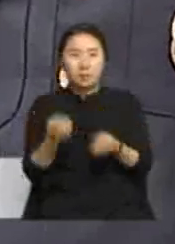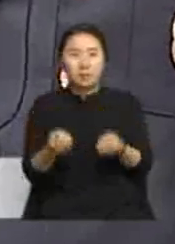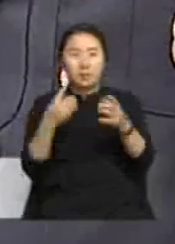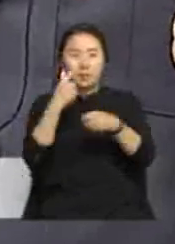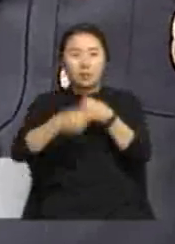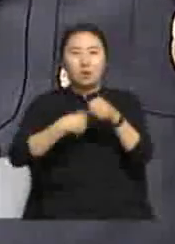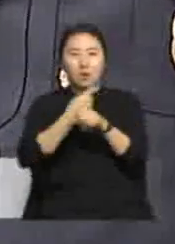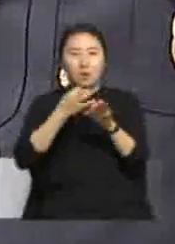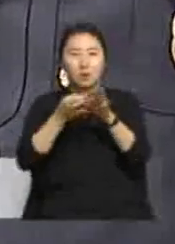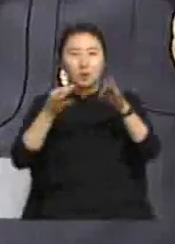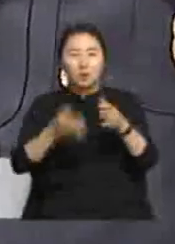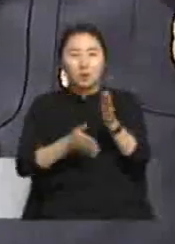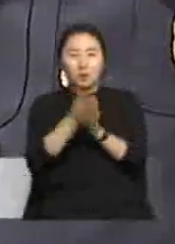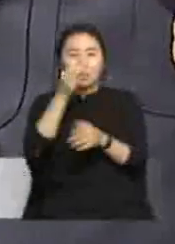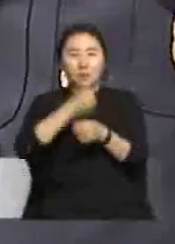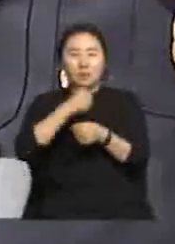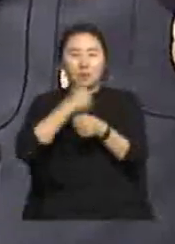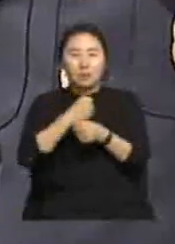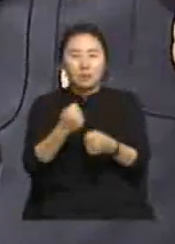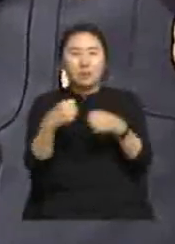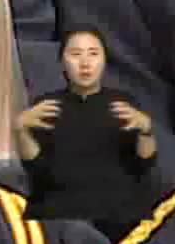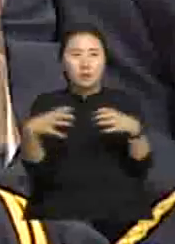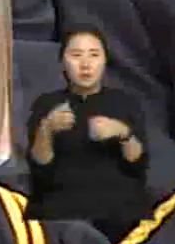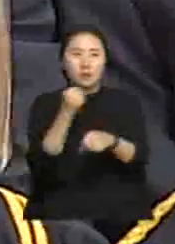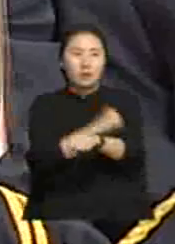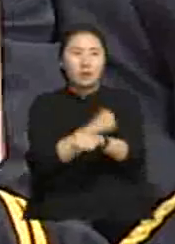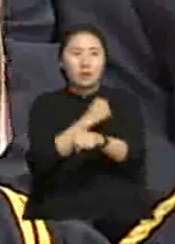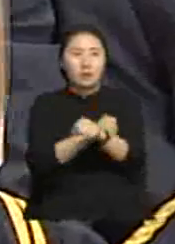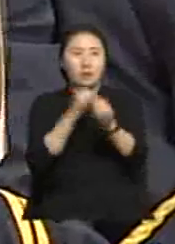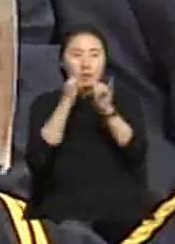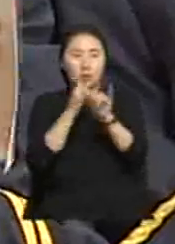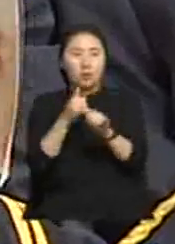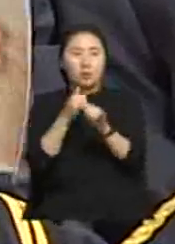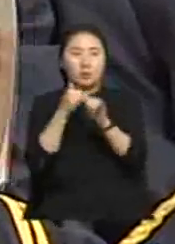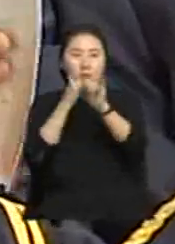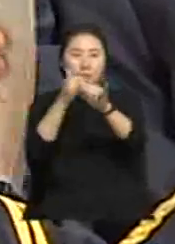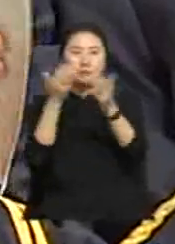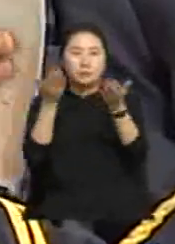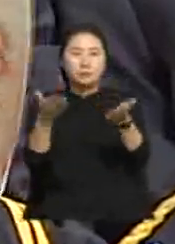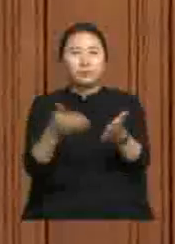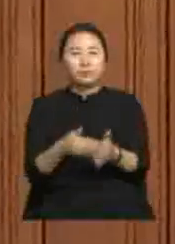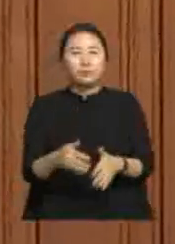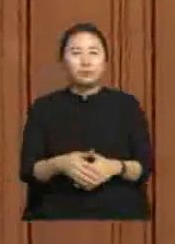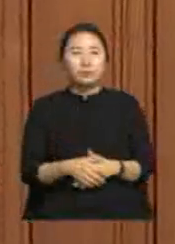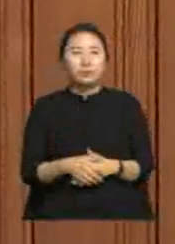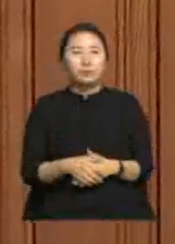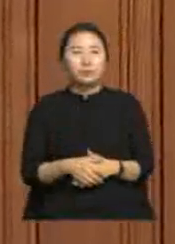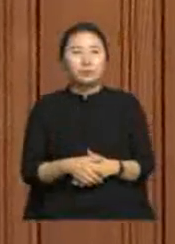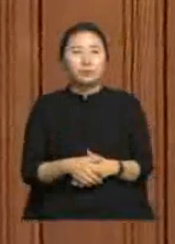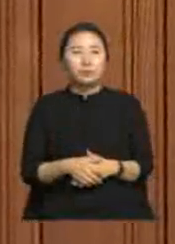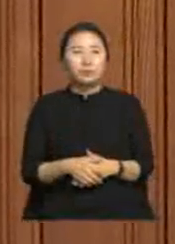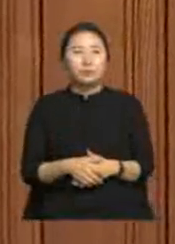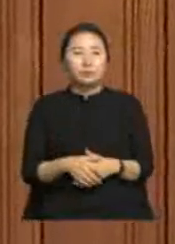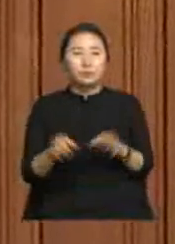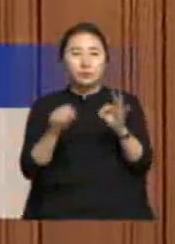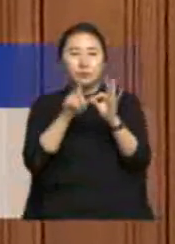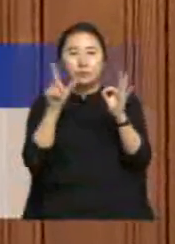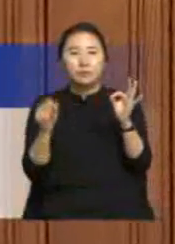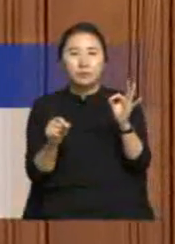한 해 동안 안전한 도시 만들기에 혁혁한 공을 세운 경찰관에 대한 포상이 진행됐습니다. 올해